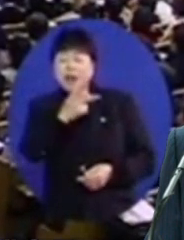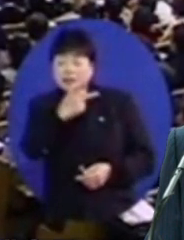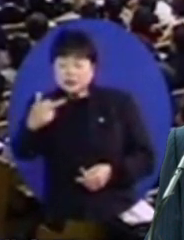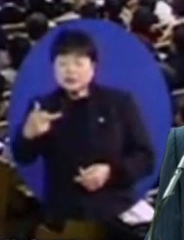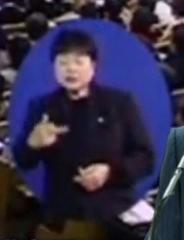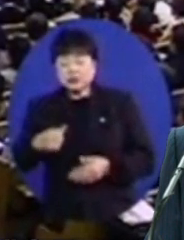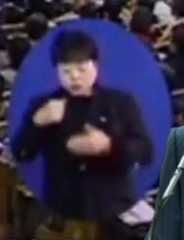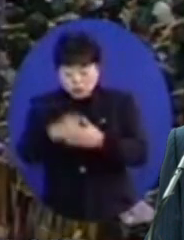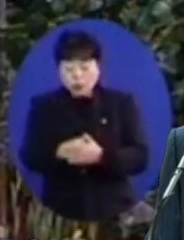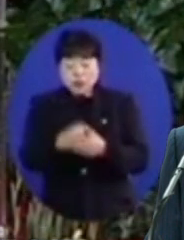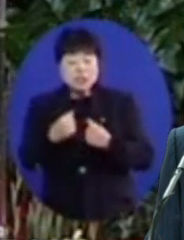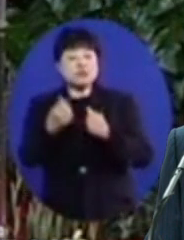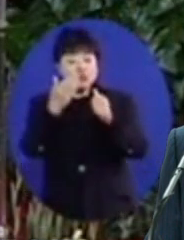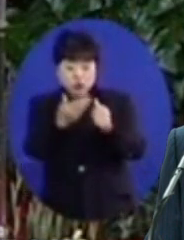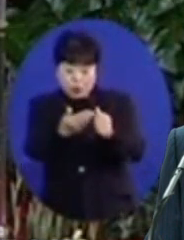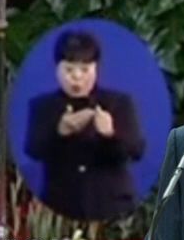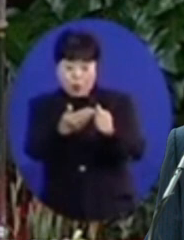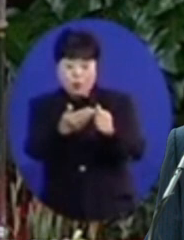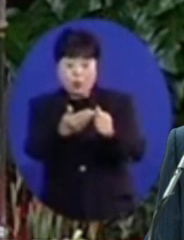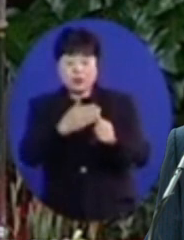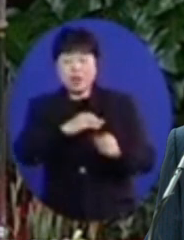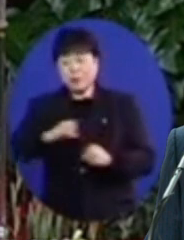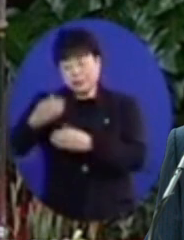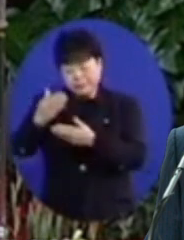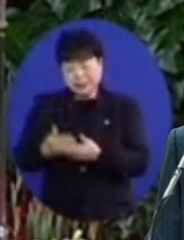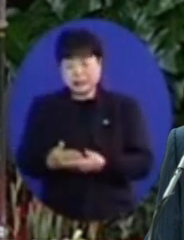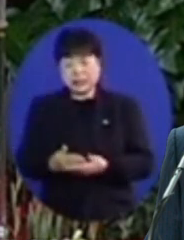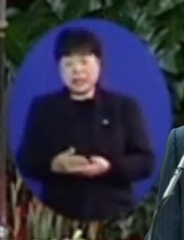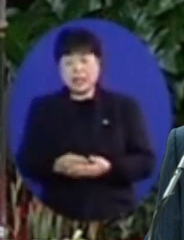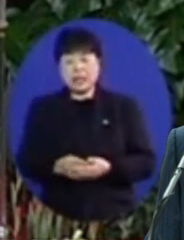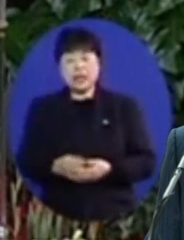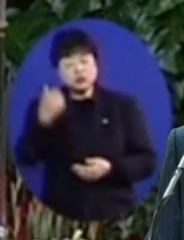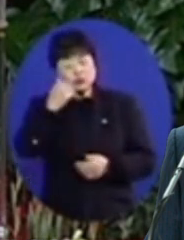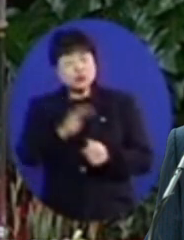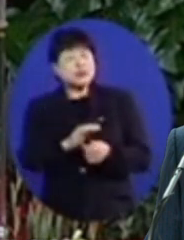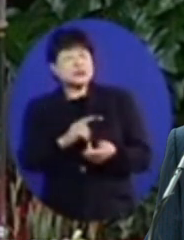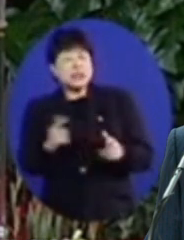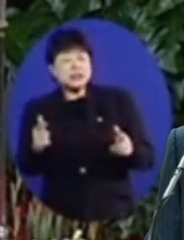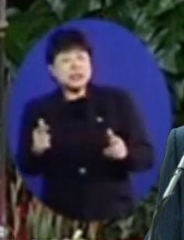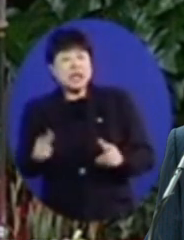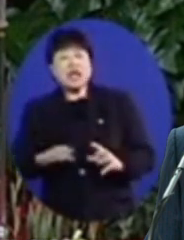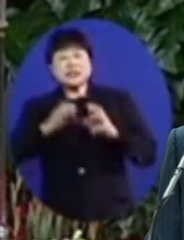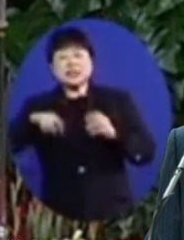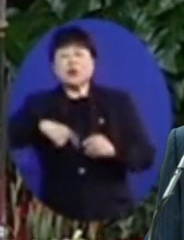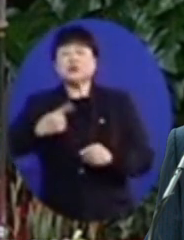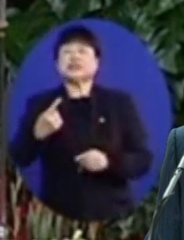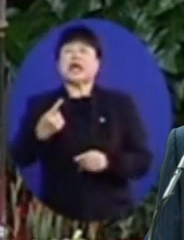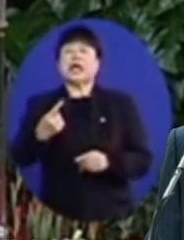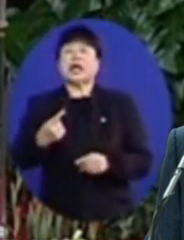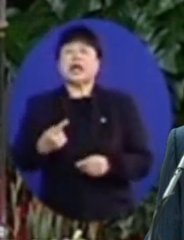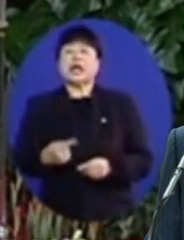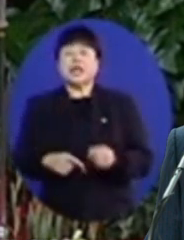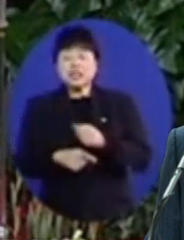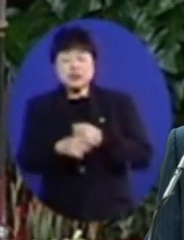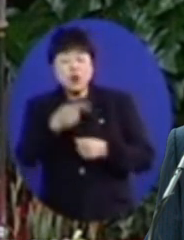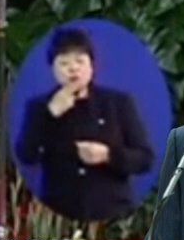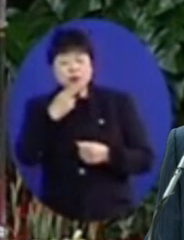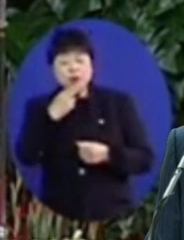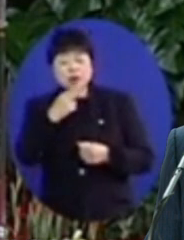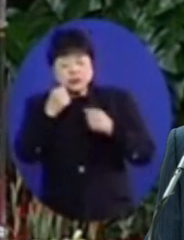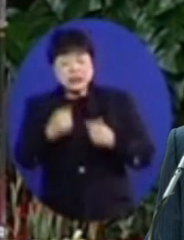큰 삶의 용기와 힘을 주는지 모릅니다 나는 버림받았다 아무도 나를 돌보지 않는다 난이 세상에 살아갈 임의와 같이